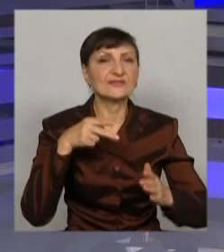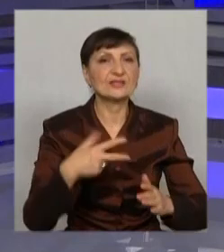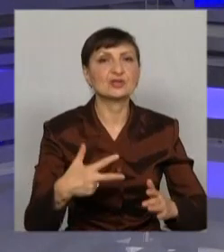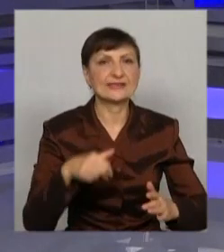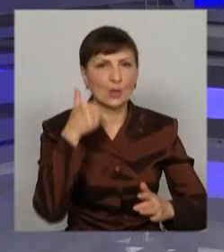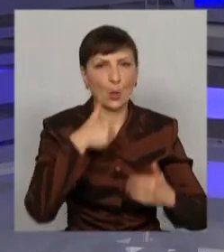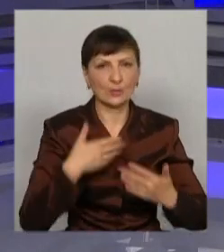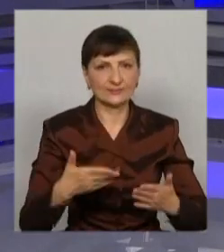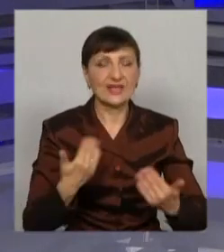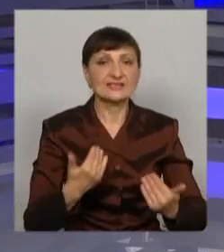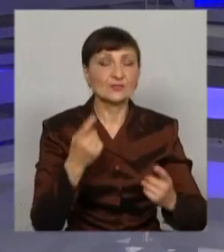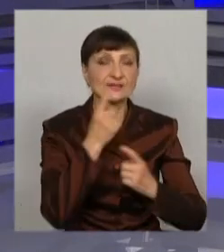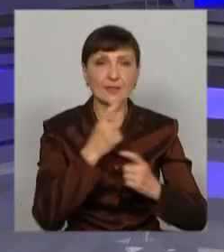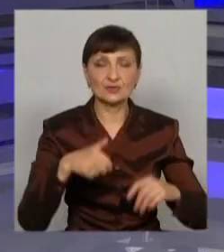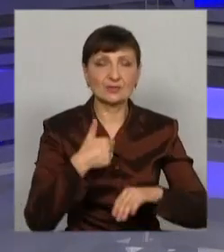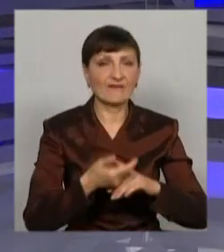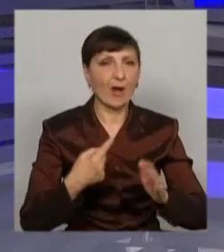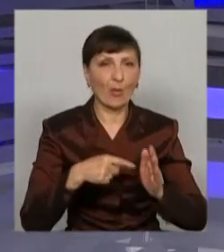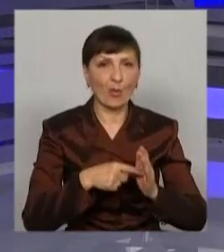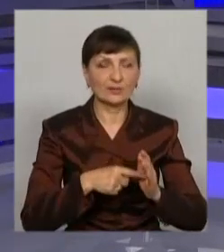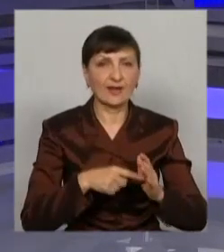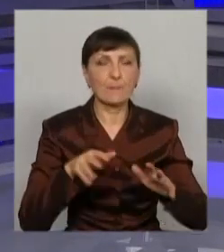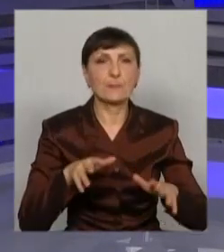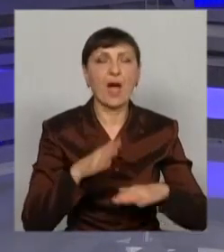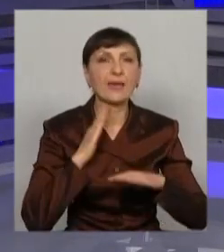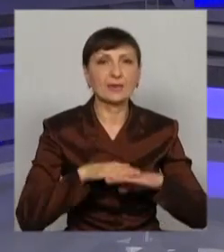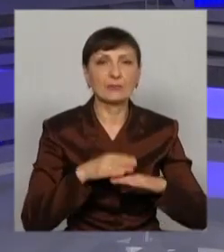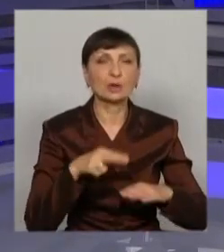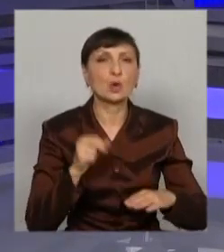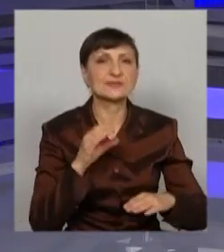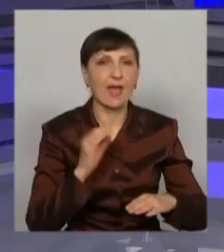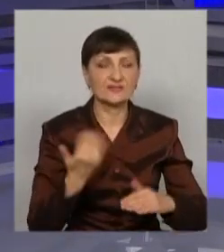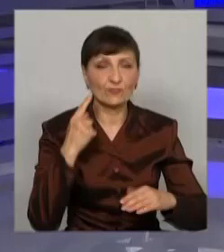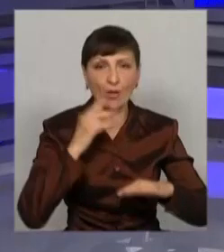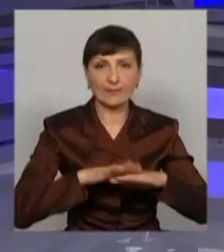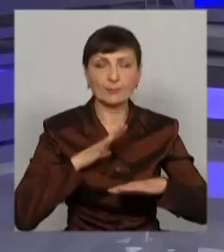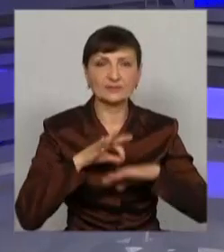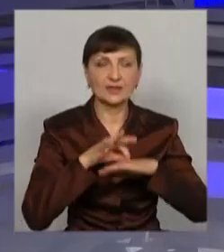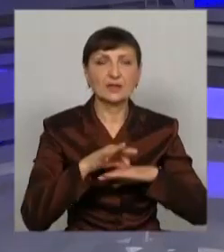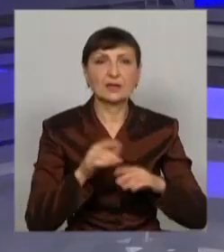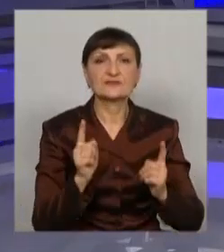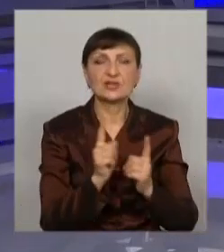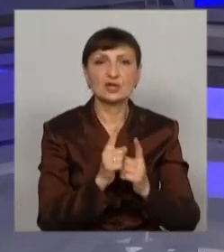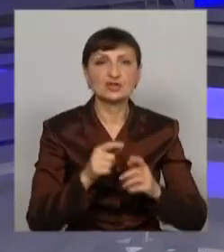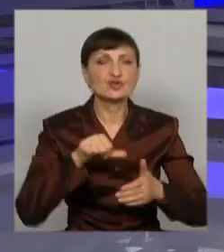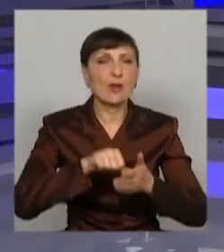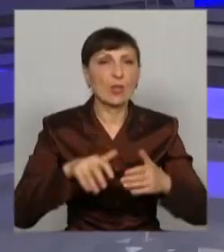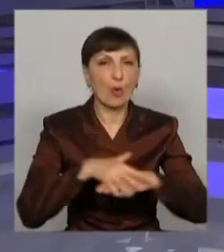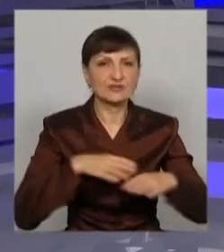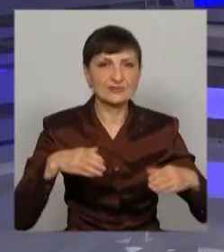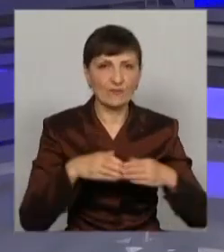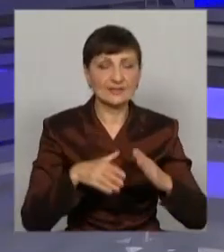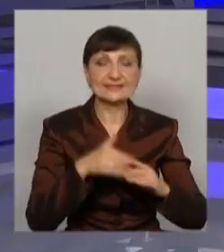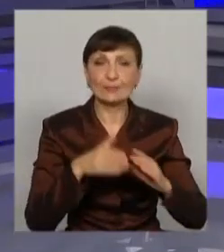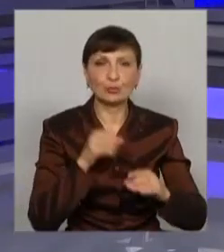2030. Об этом сегодня сообщил глава мегаполиса Ербулат Досаев. Сегодня аким провел встречу с членами общественного совета,